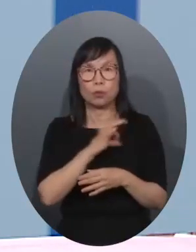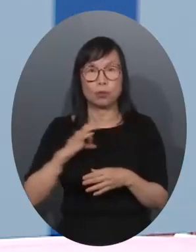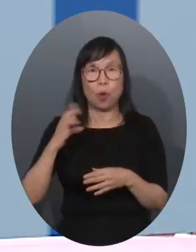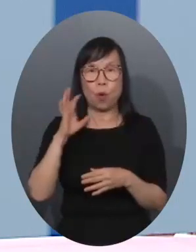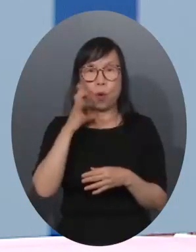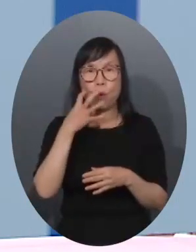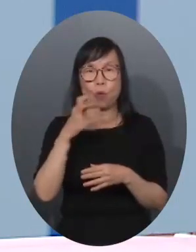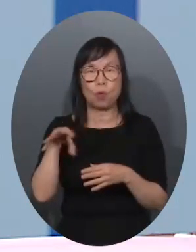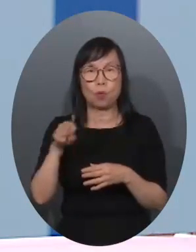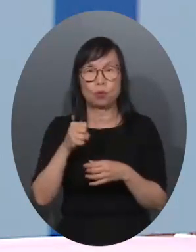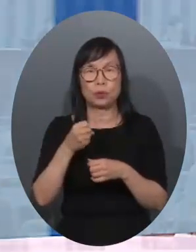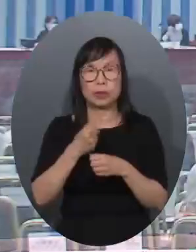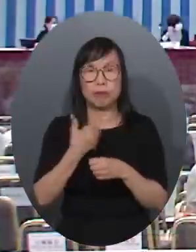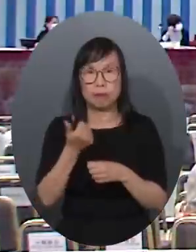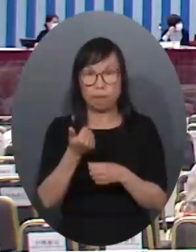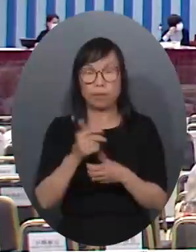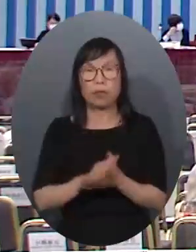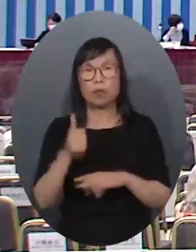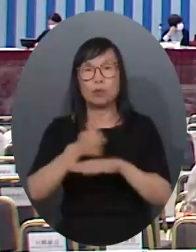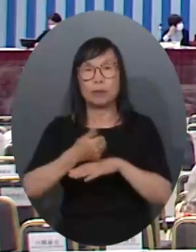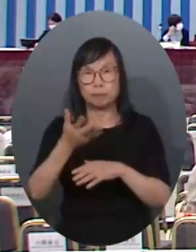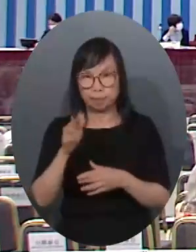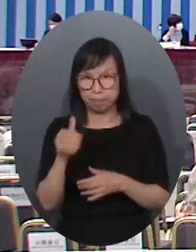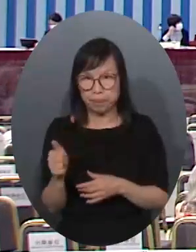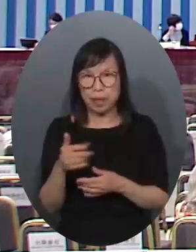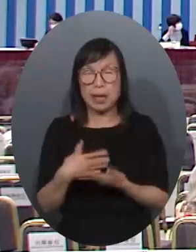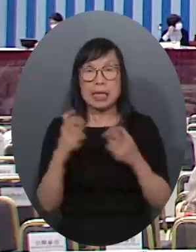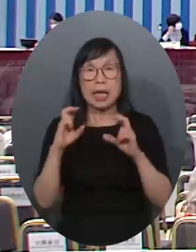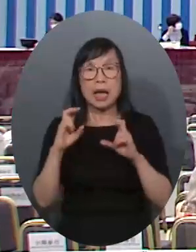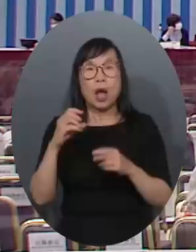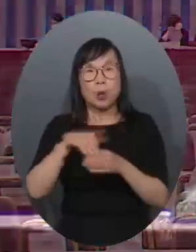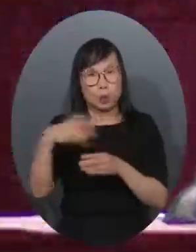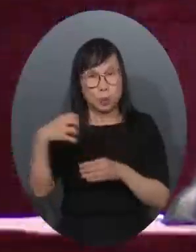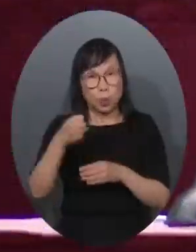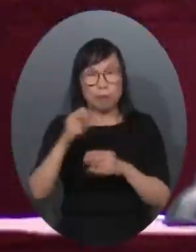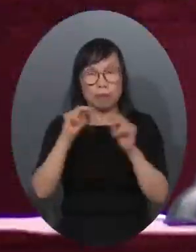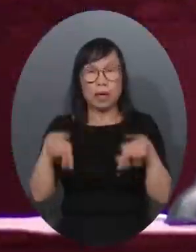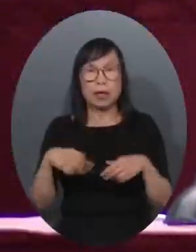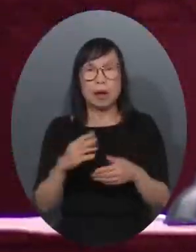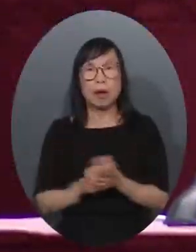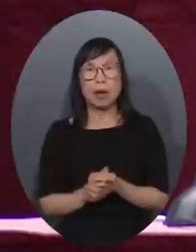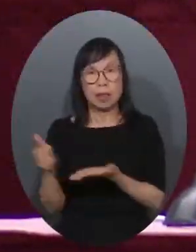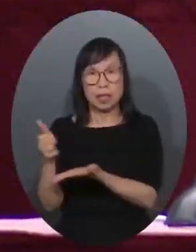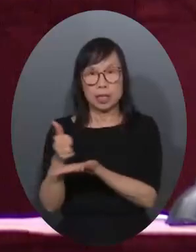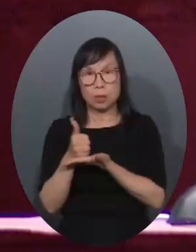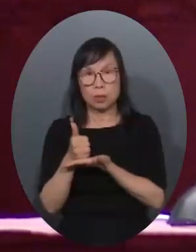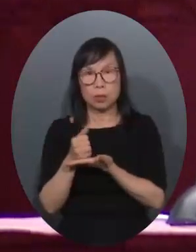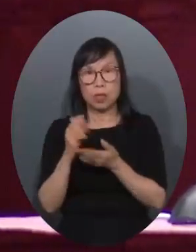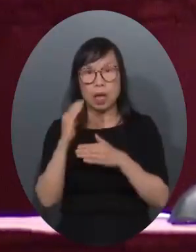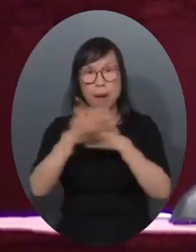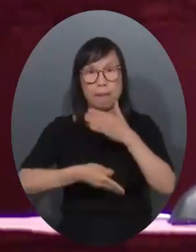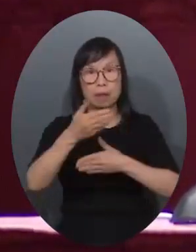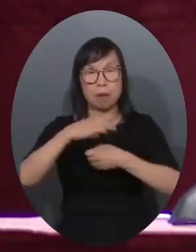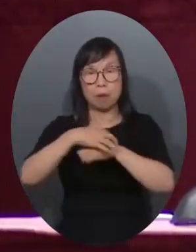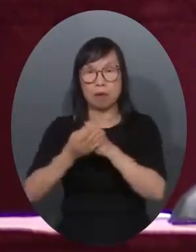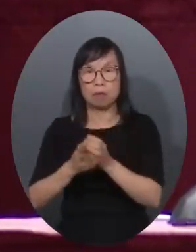者？主席。 唔該，依位股東嘅問題。這個問題或者想邀請我們物業及國際業